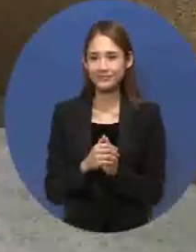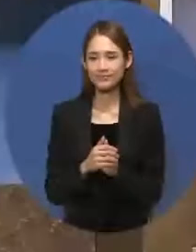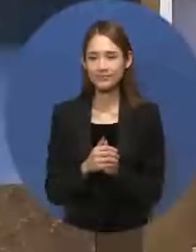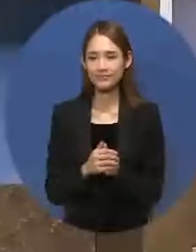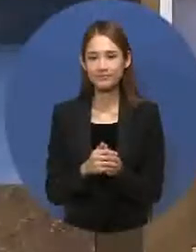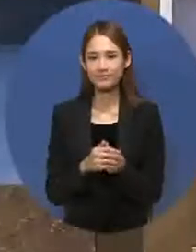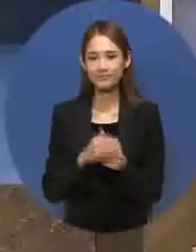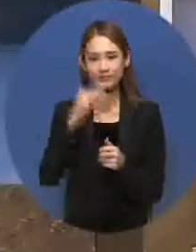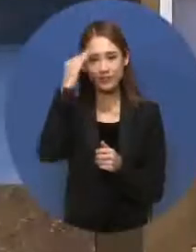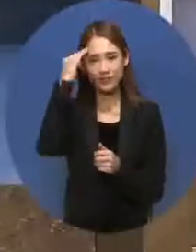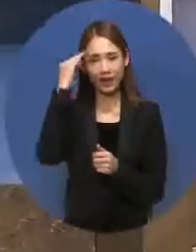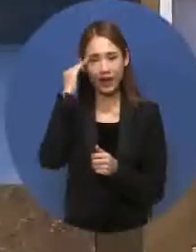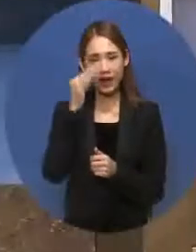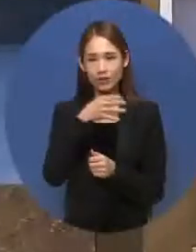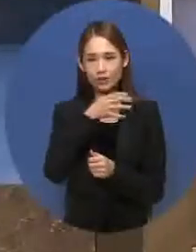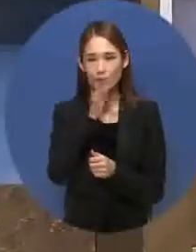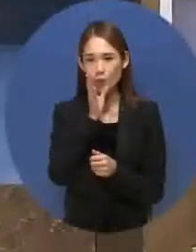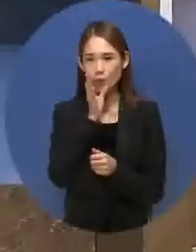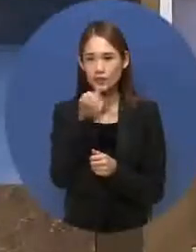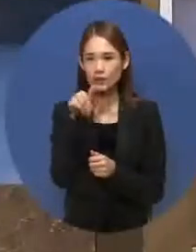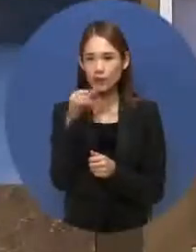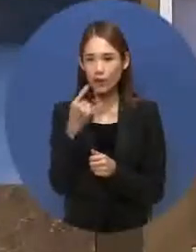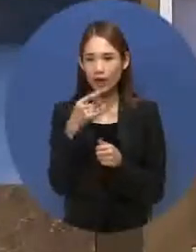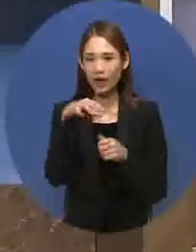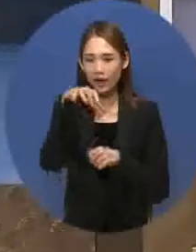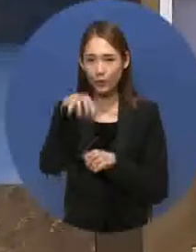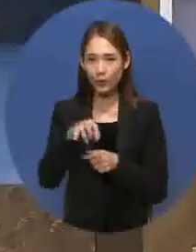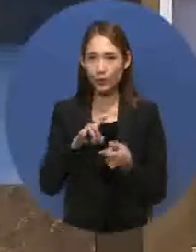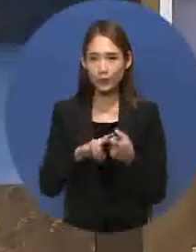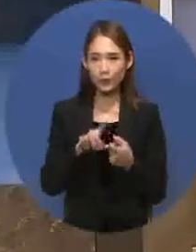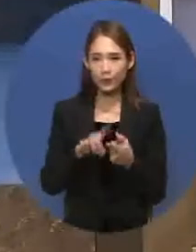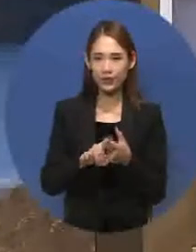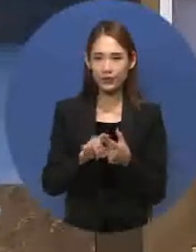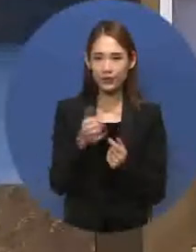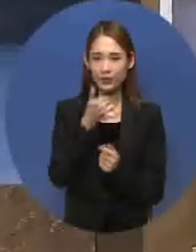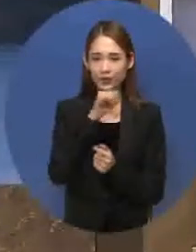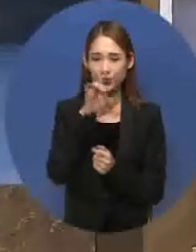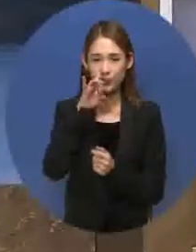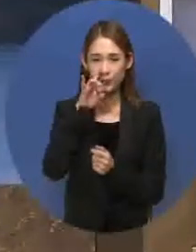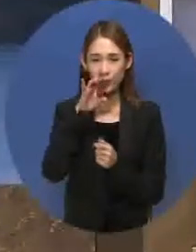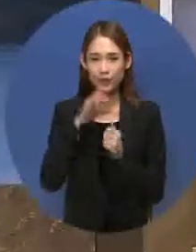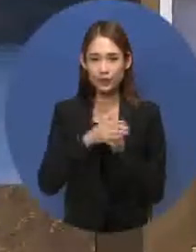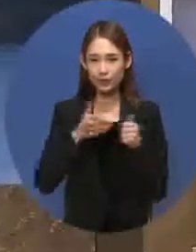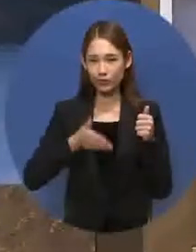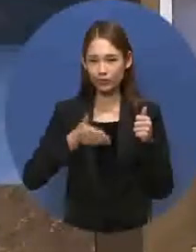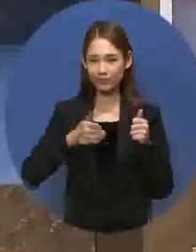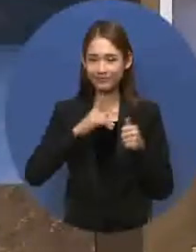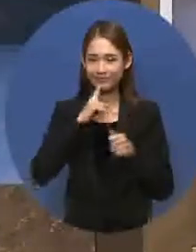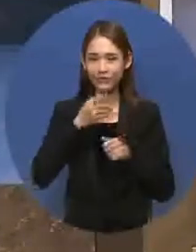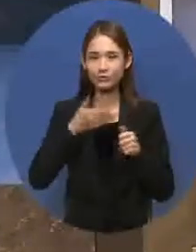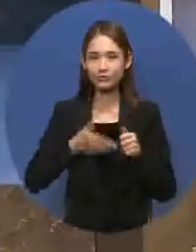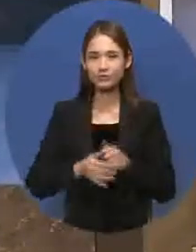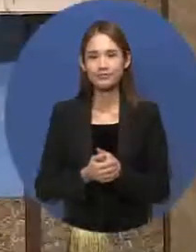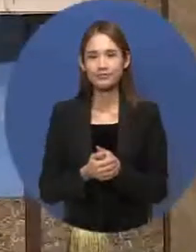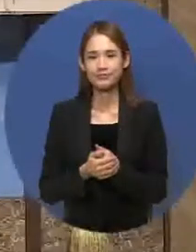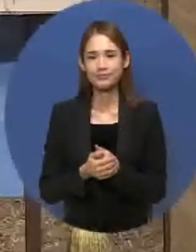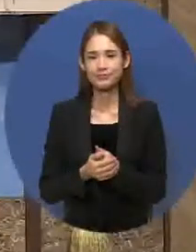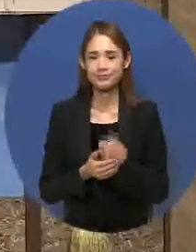이 대한노인회가 어떤 곳인지 궁금하거든요. 예. 대한노인회에 대해서 소개 말씀